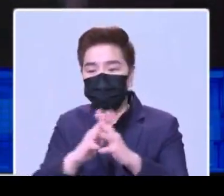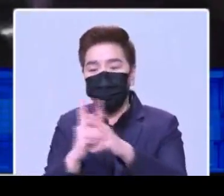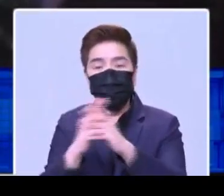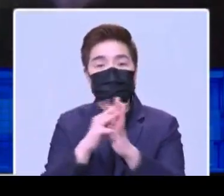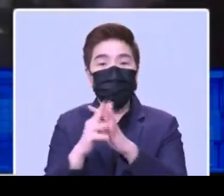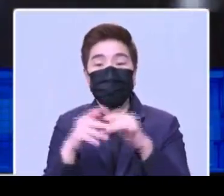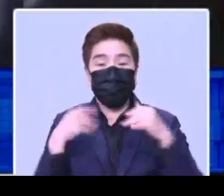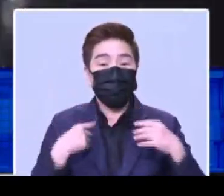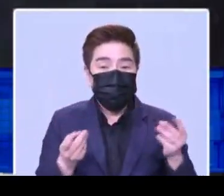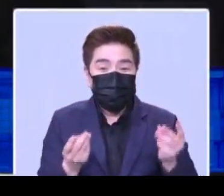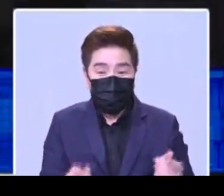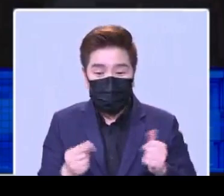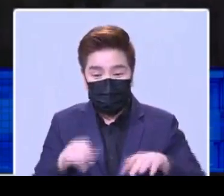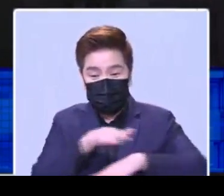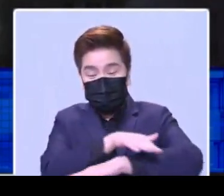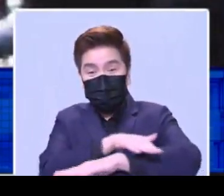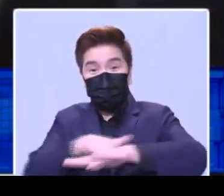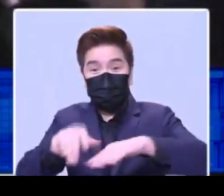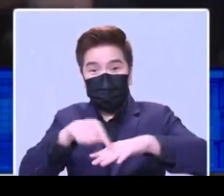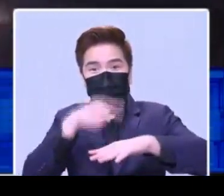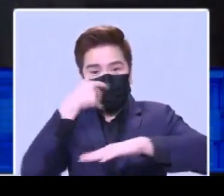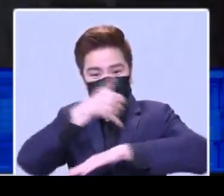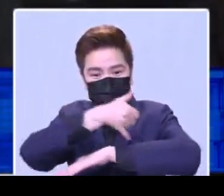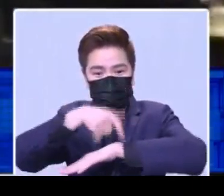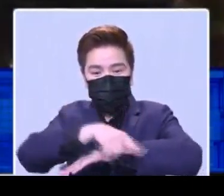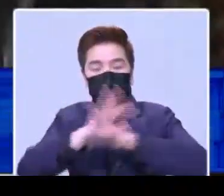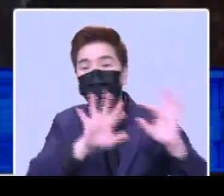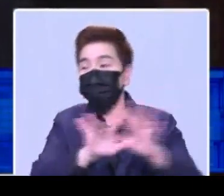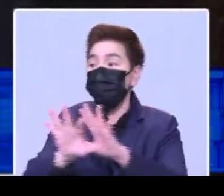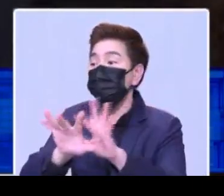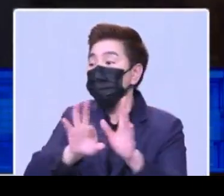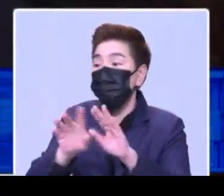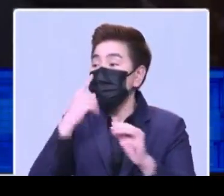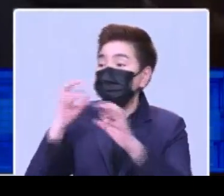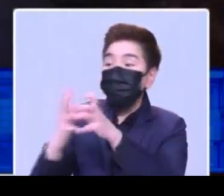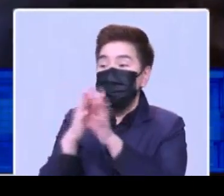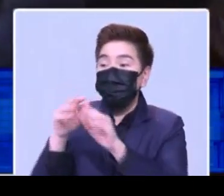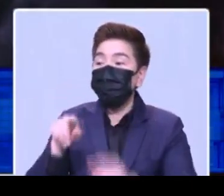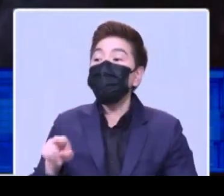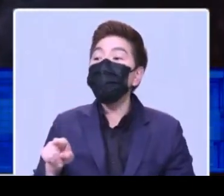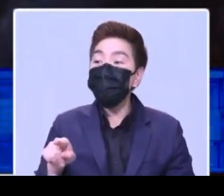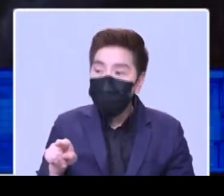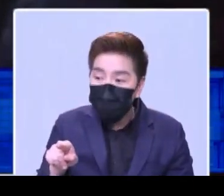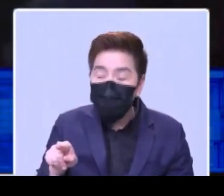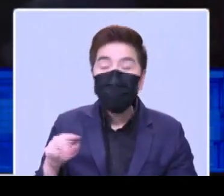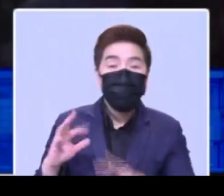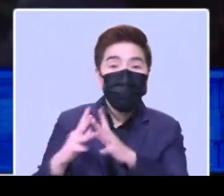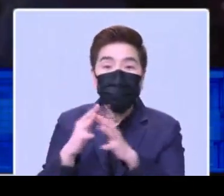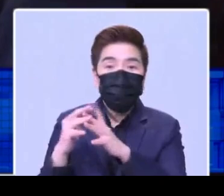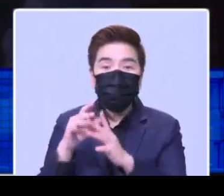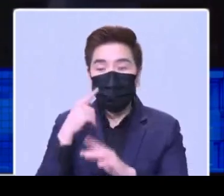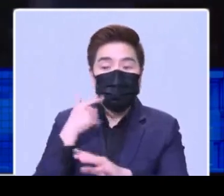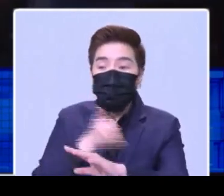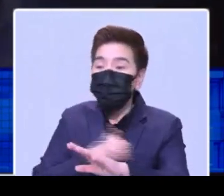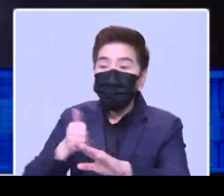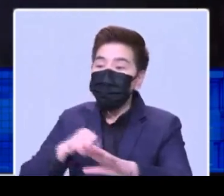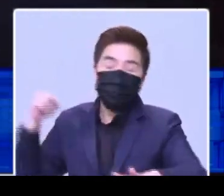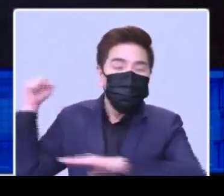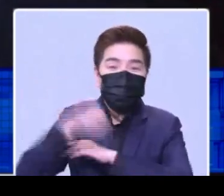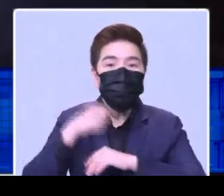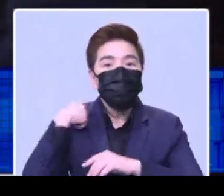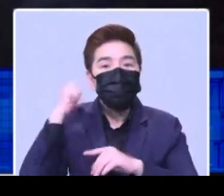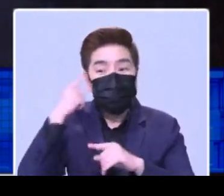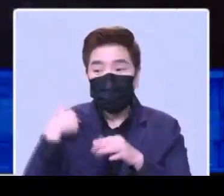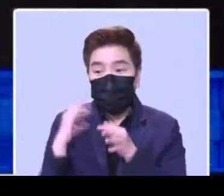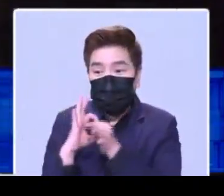ต้นๆกันอยู่เนี่ยหน้าเวทีเห็นคนหันไปปั๊บเอ้าตีกันต่อยกันเตะกันเนี่ยผสมลงไม่สนใจไม่รู้ว่าเ